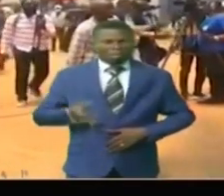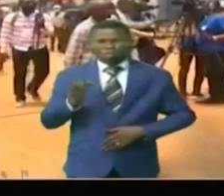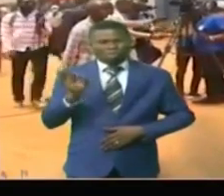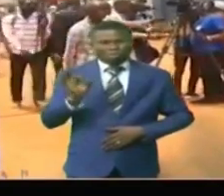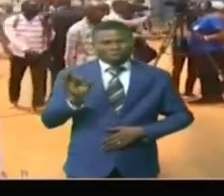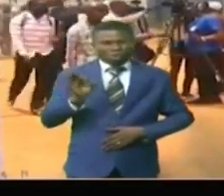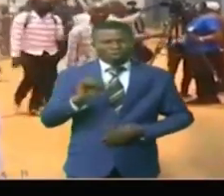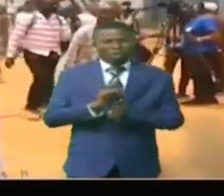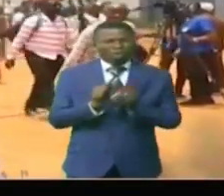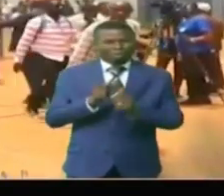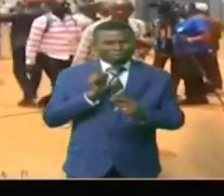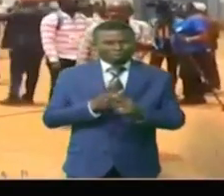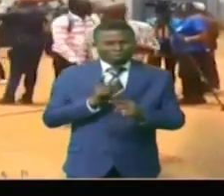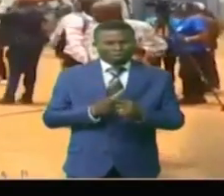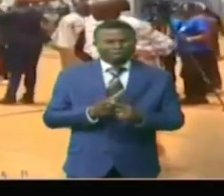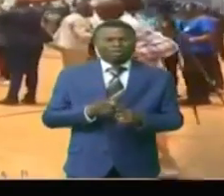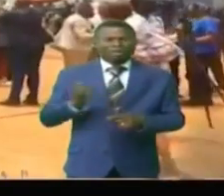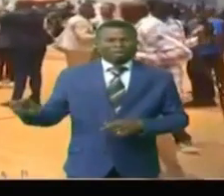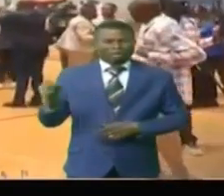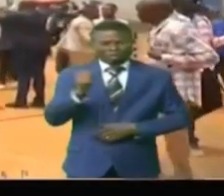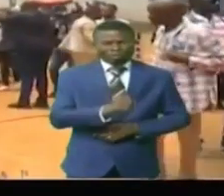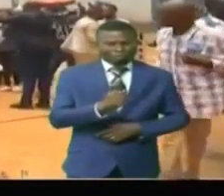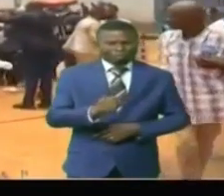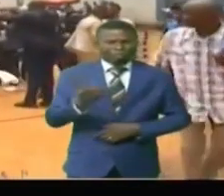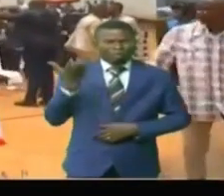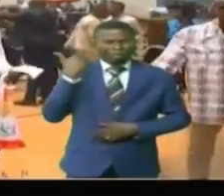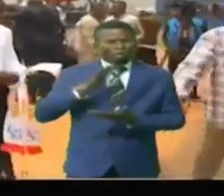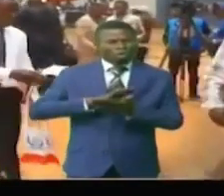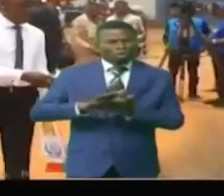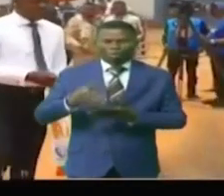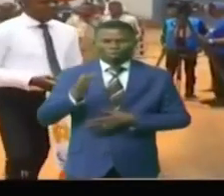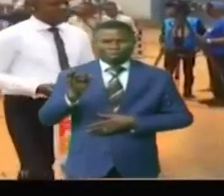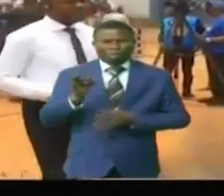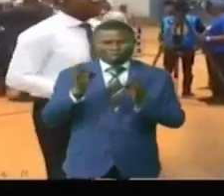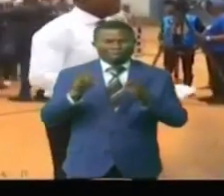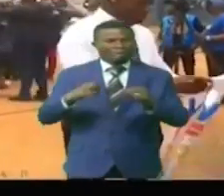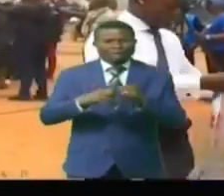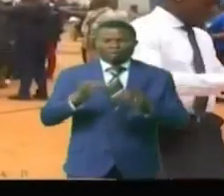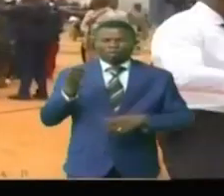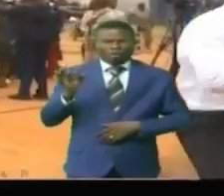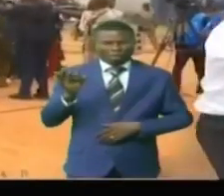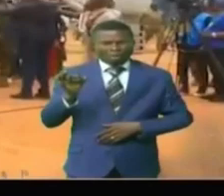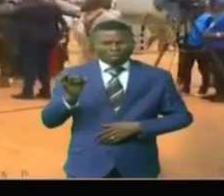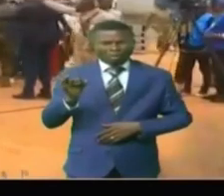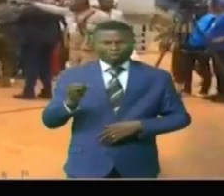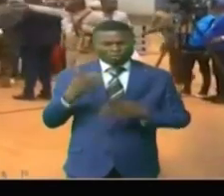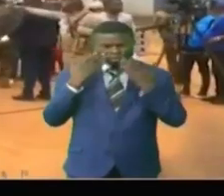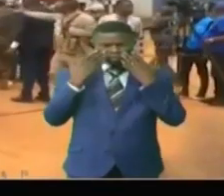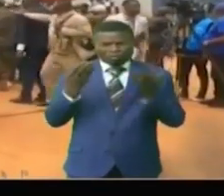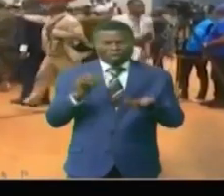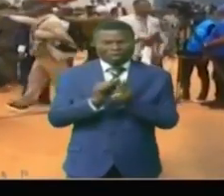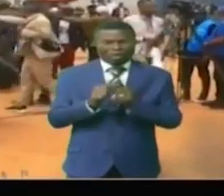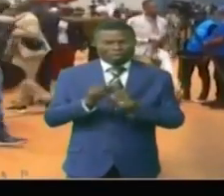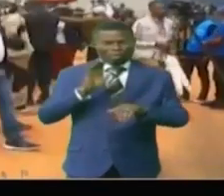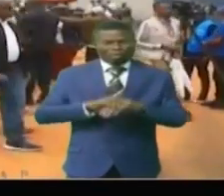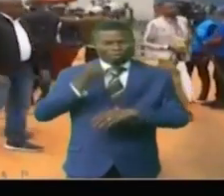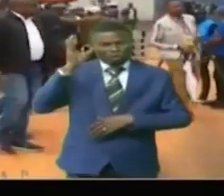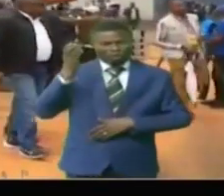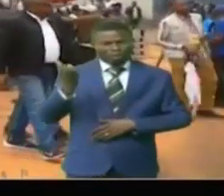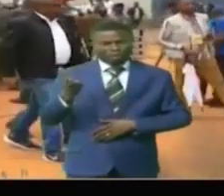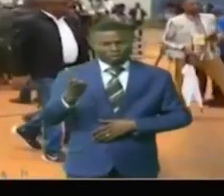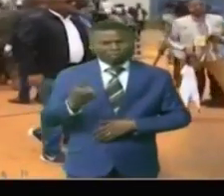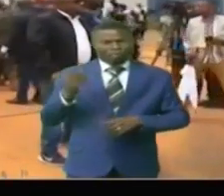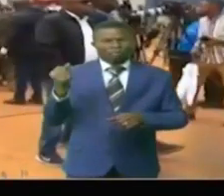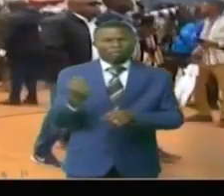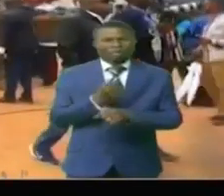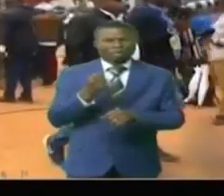qui doit animer les communes. L'accès à l'eau comme partout, l'électricité. Et voilà, et donc l'emploi des